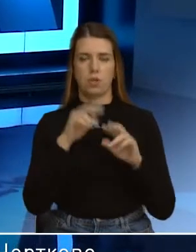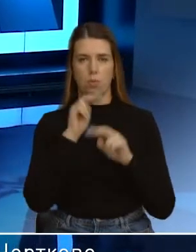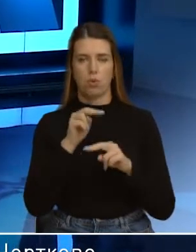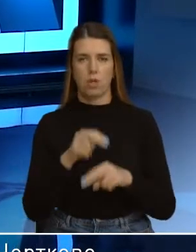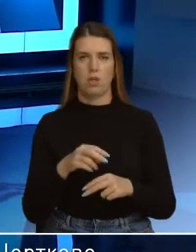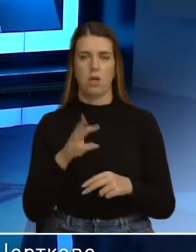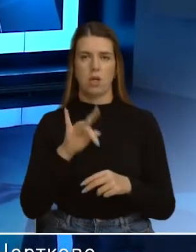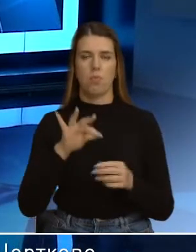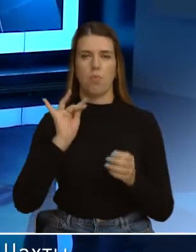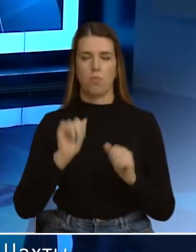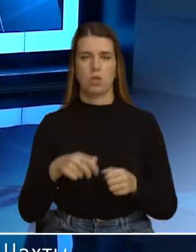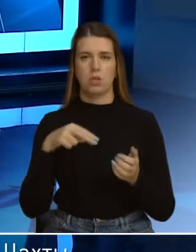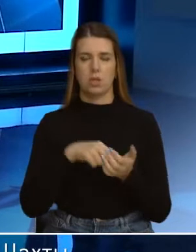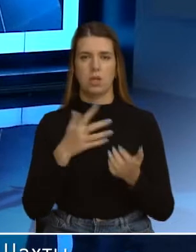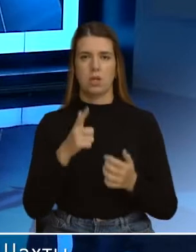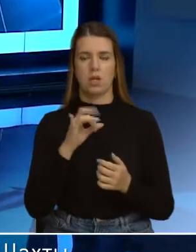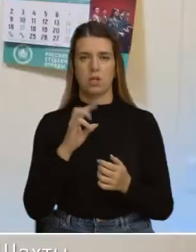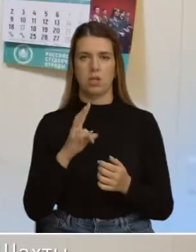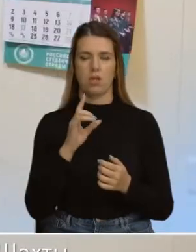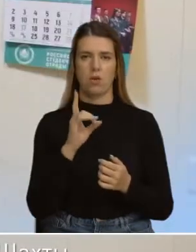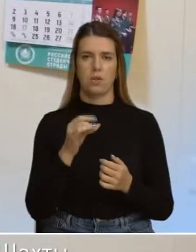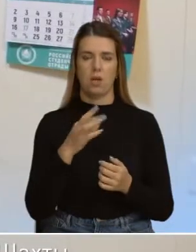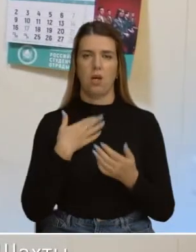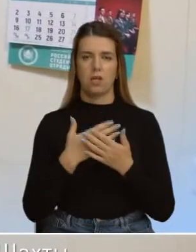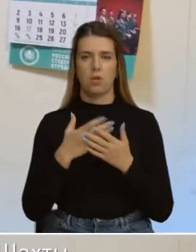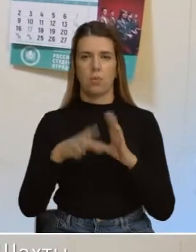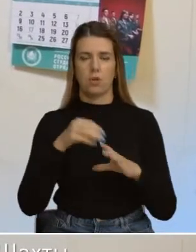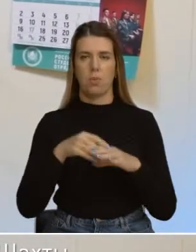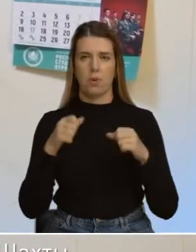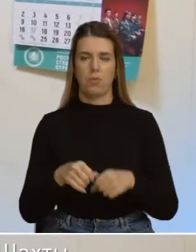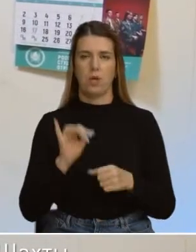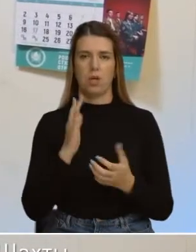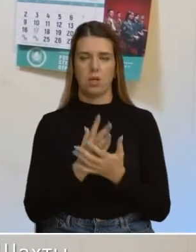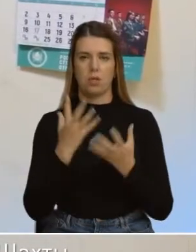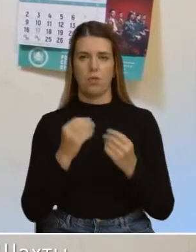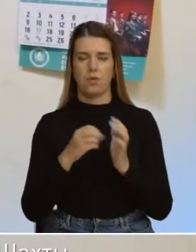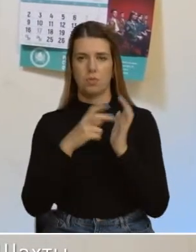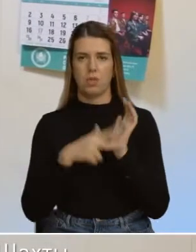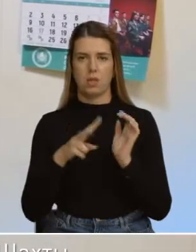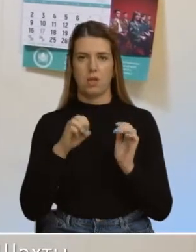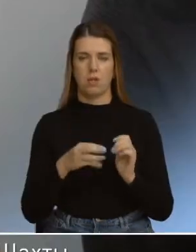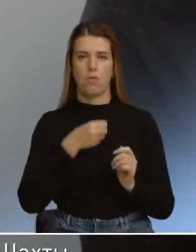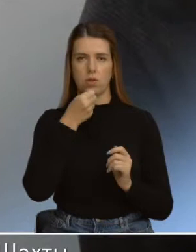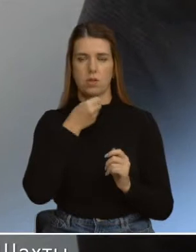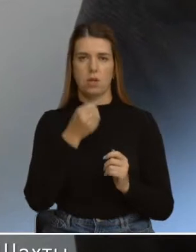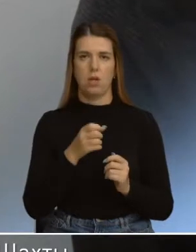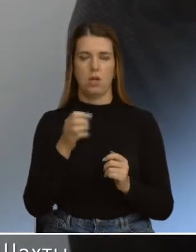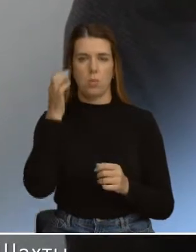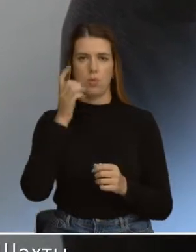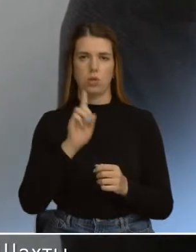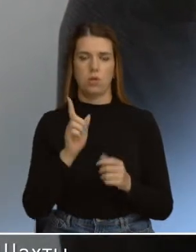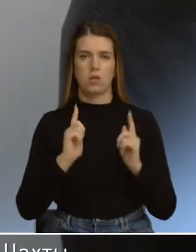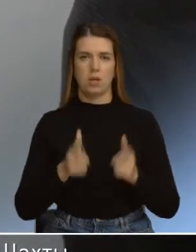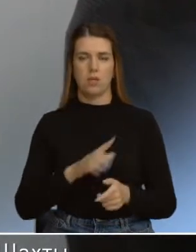наблюдателя. Им можно стать, если ты гражданин России с активным избирательным правом и достиг ко дню выборов 18-летнего возраста. Напомню,